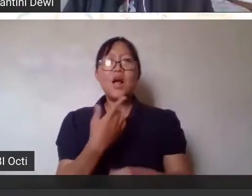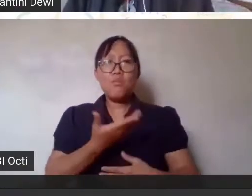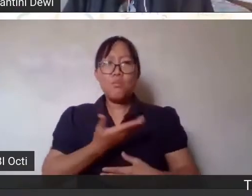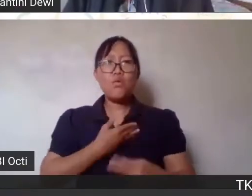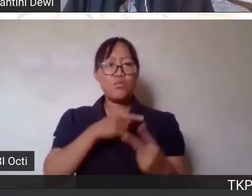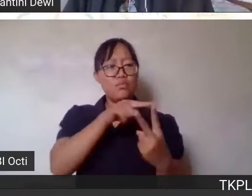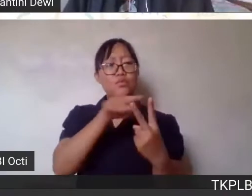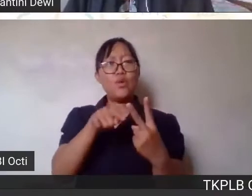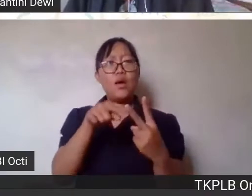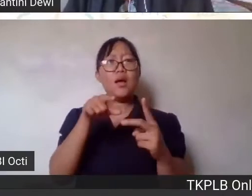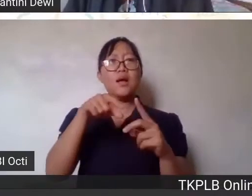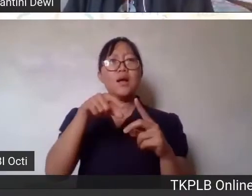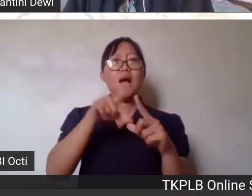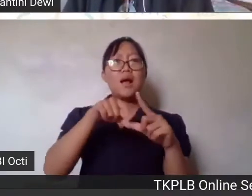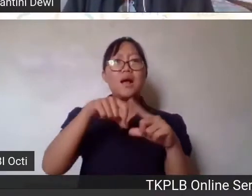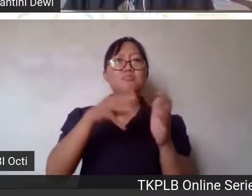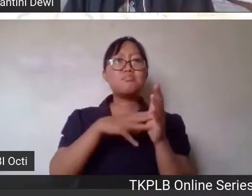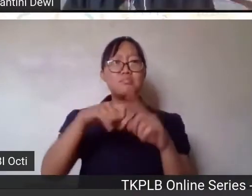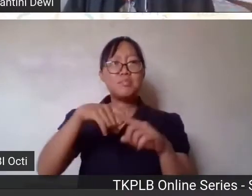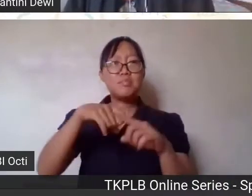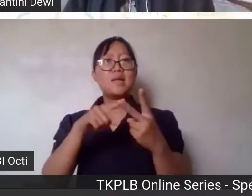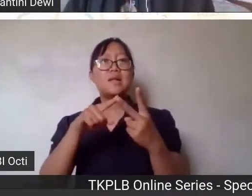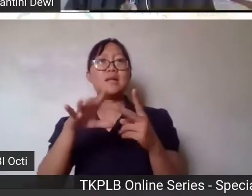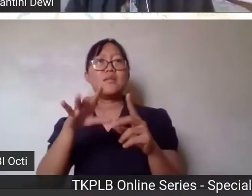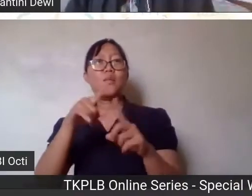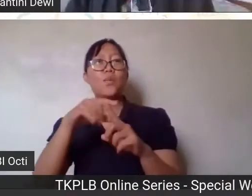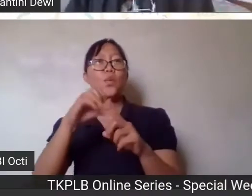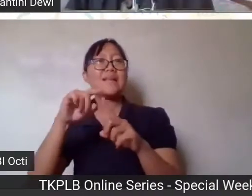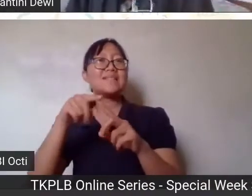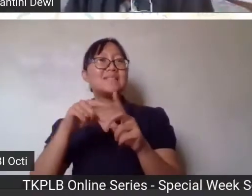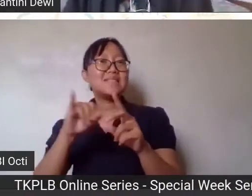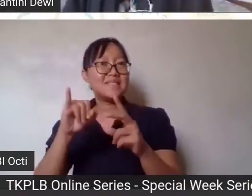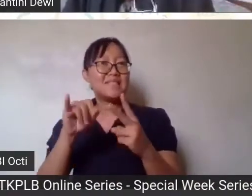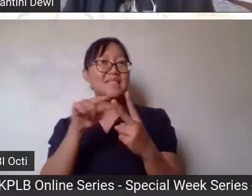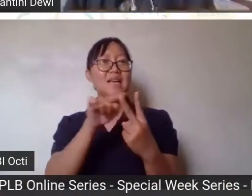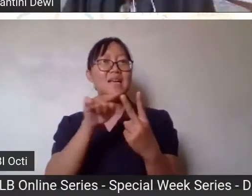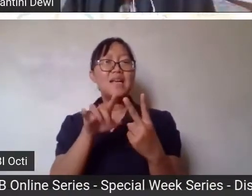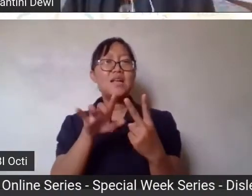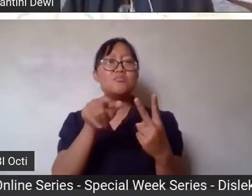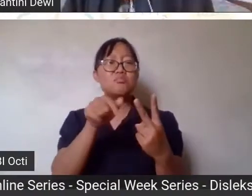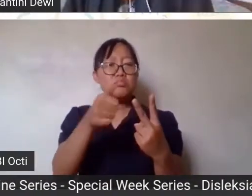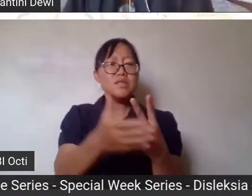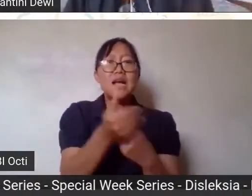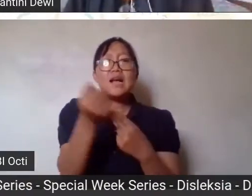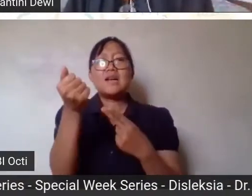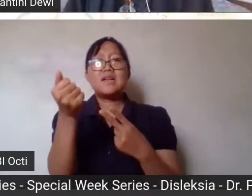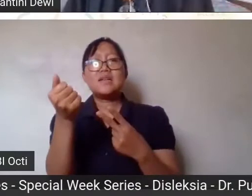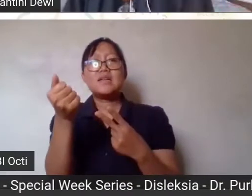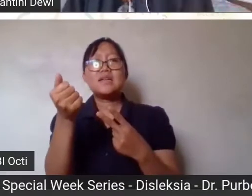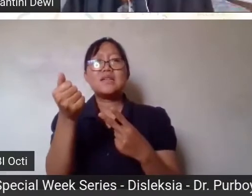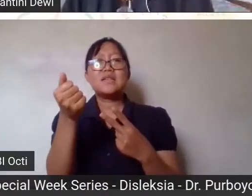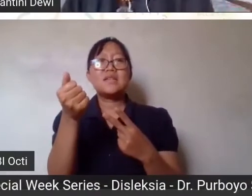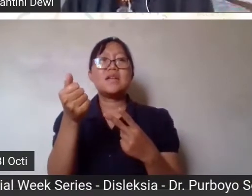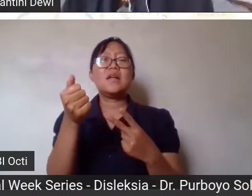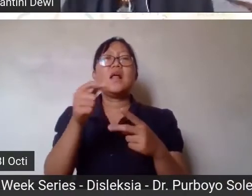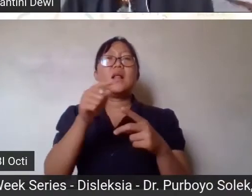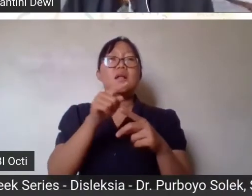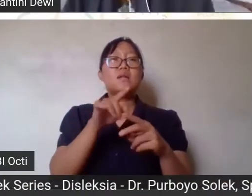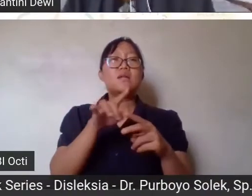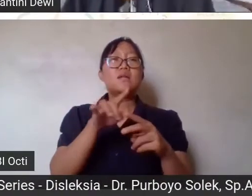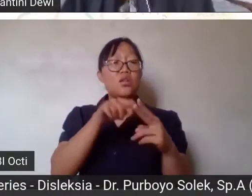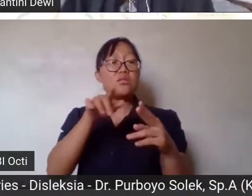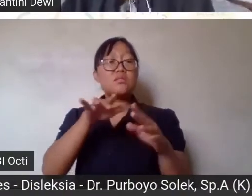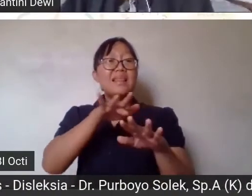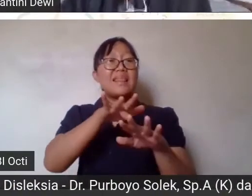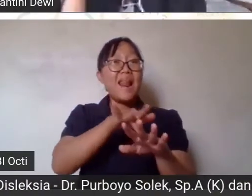dapat dua-duanya kalau terlambat untuk dideteksi. Oleh karena itu, poin ketiga